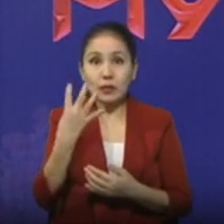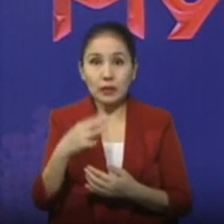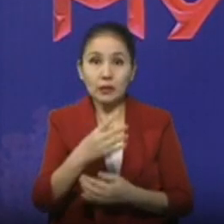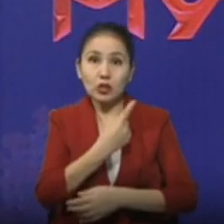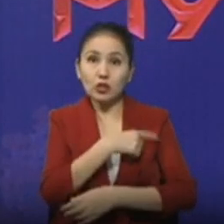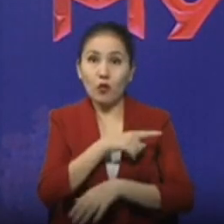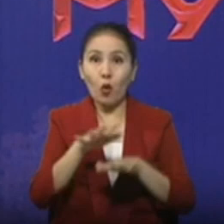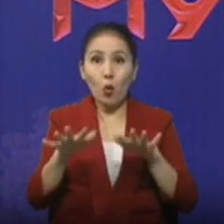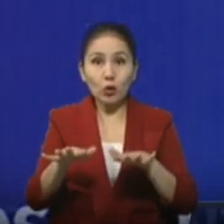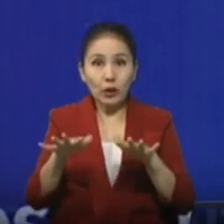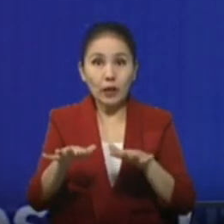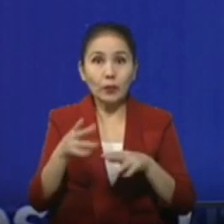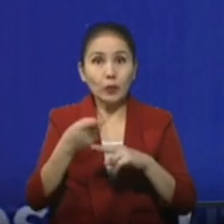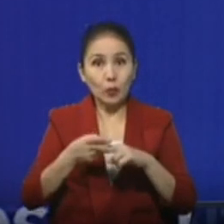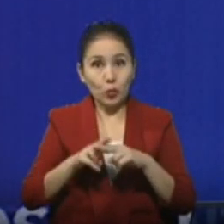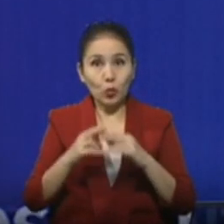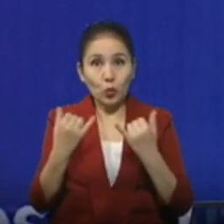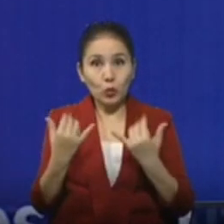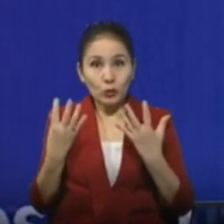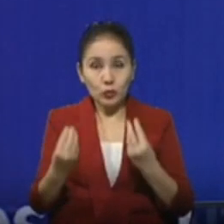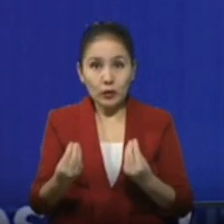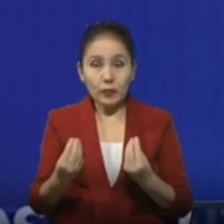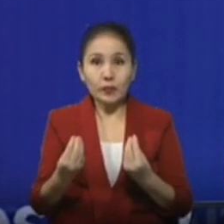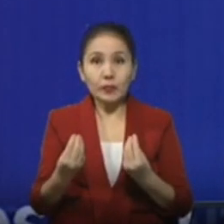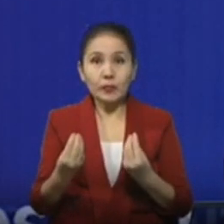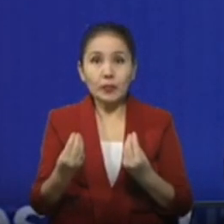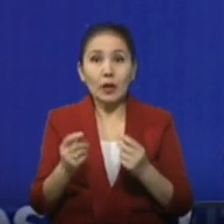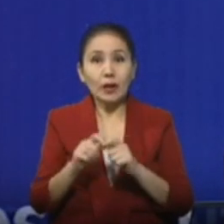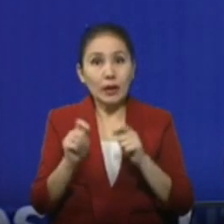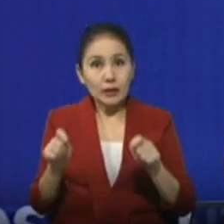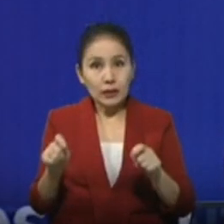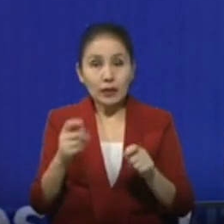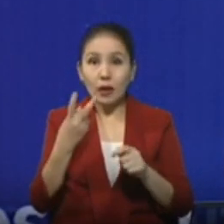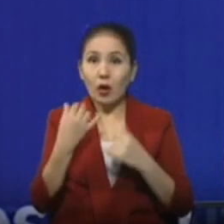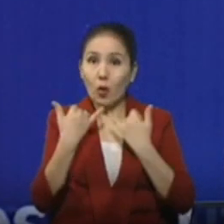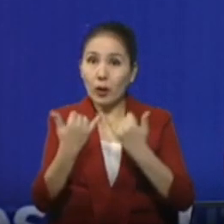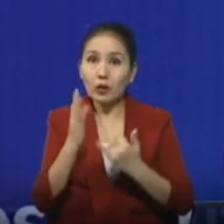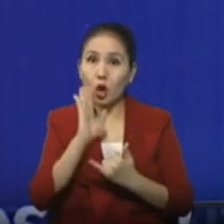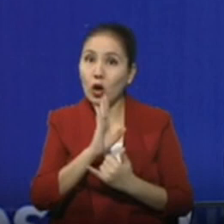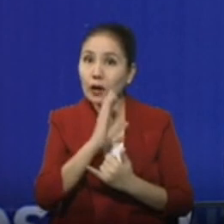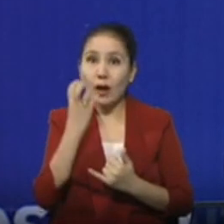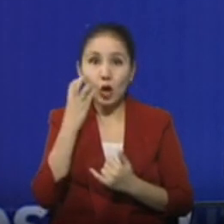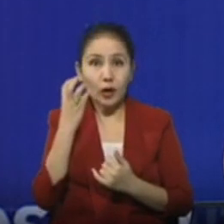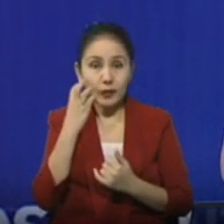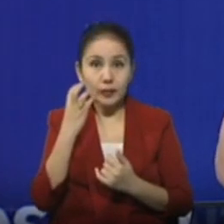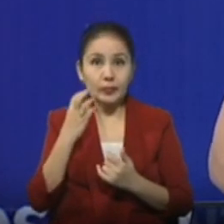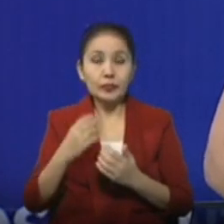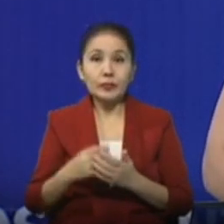shifo o'rinlari bugunga kelib shifo o'rinlari yaratildi homilador ayollar uchun.